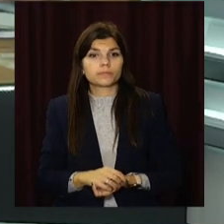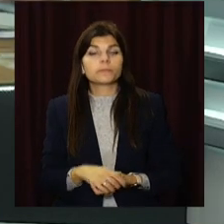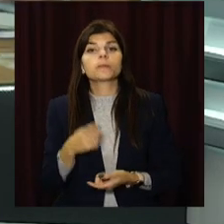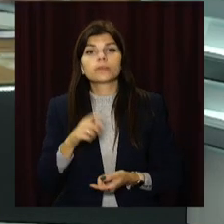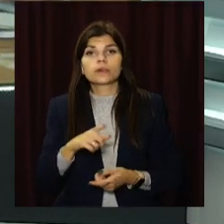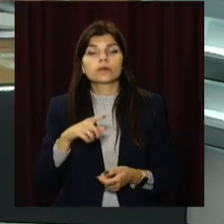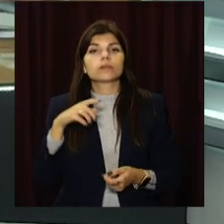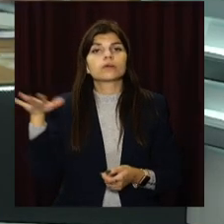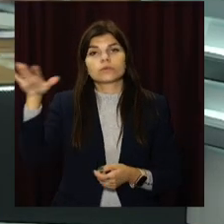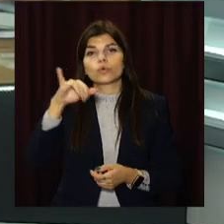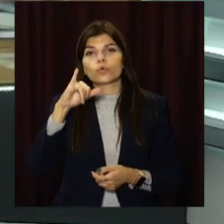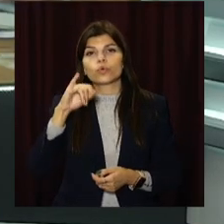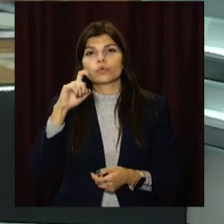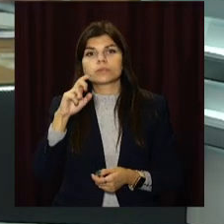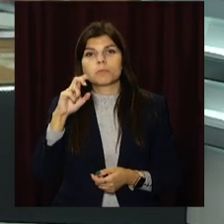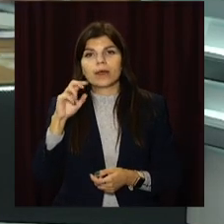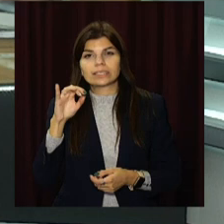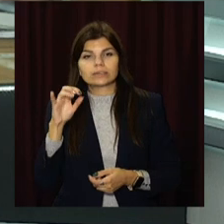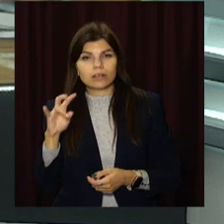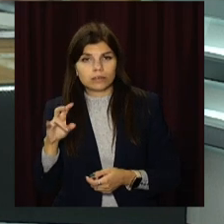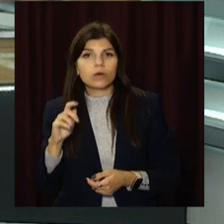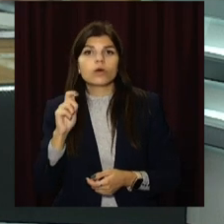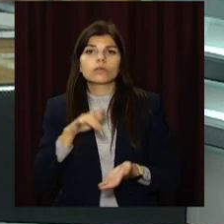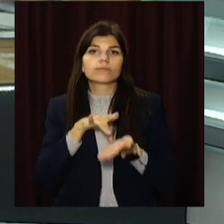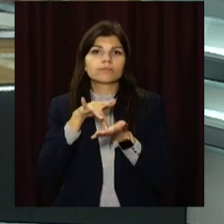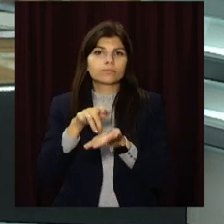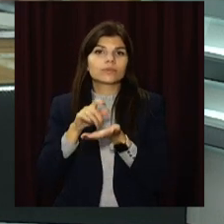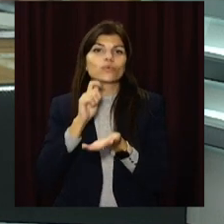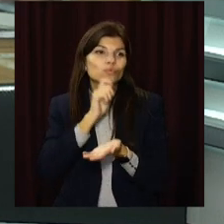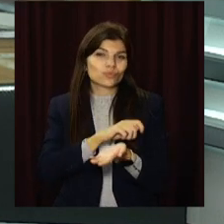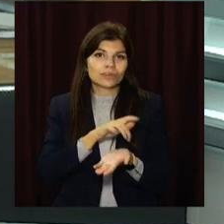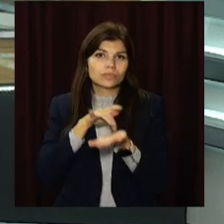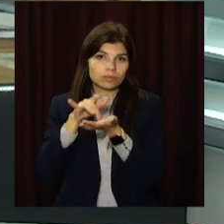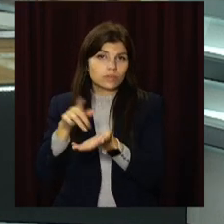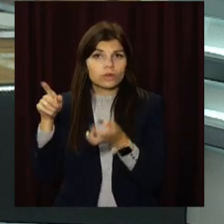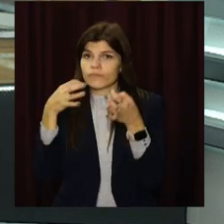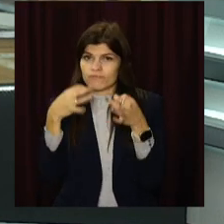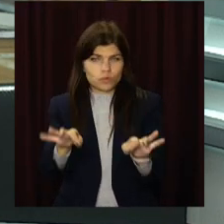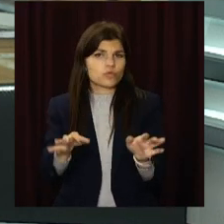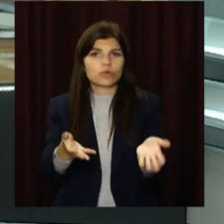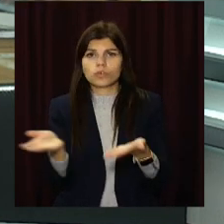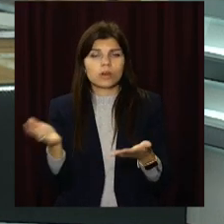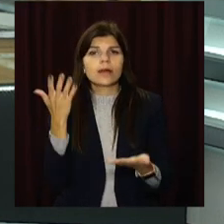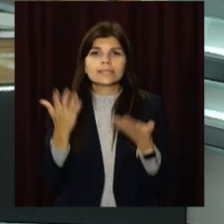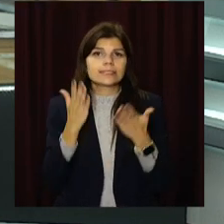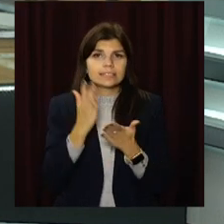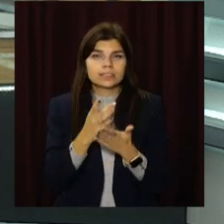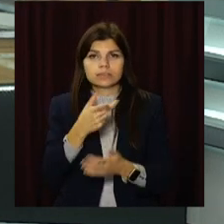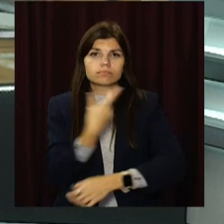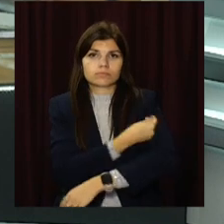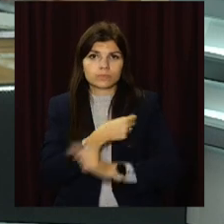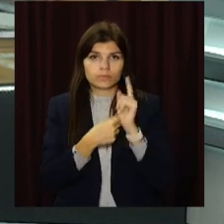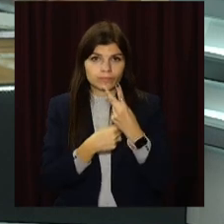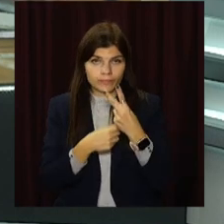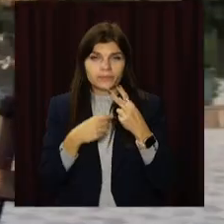Натомість Узбекистан спростив в'їзд для туристів. Зелене світло для повністю щеплених мандрівників або з довідкою про наявність антитіл